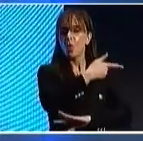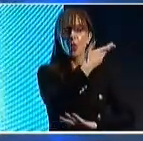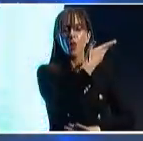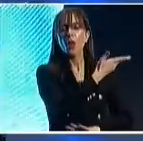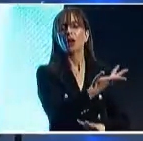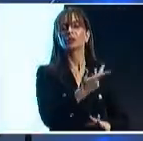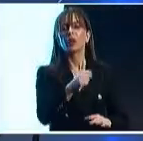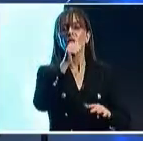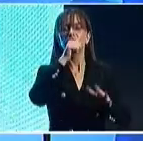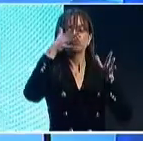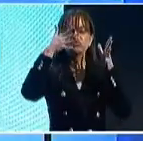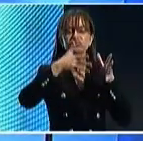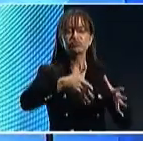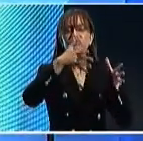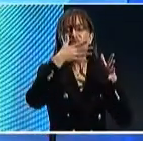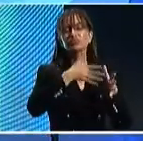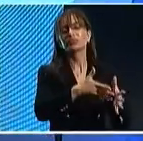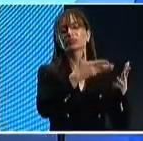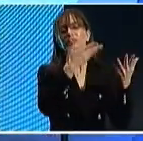su basıyor,